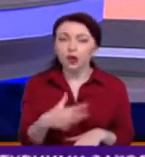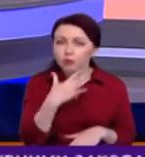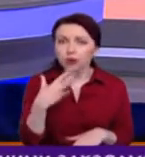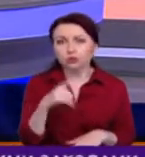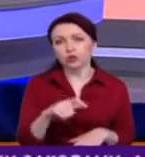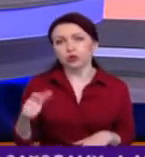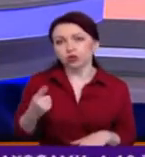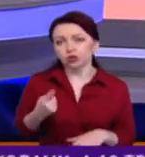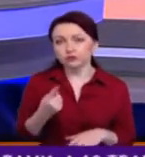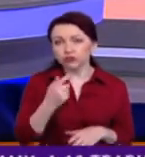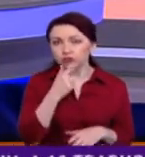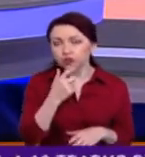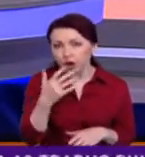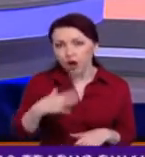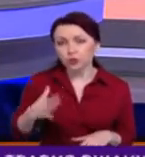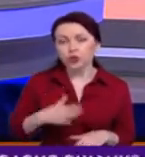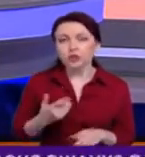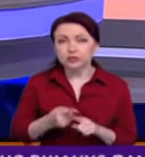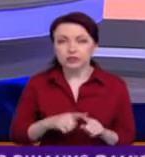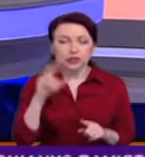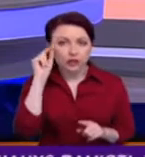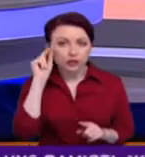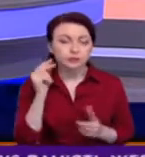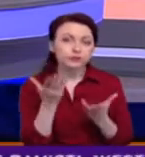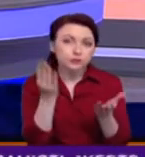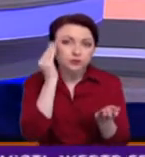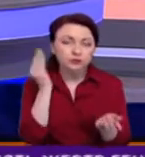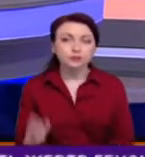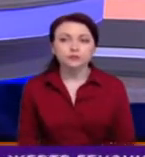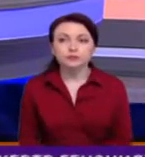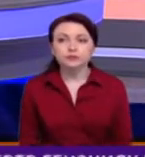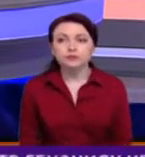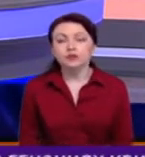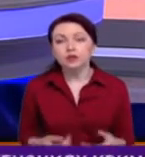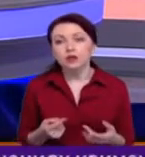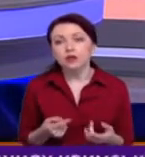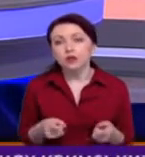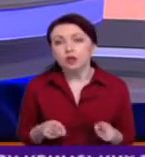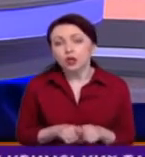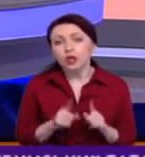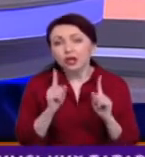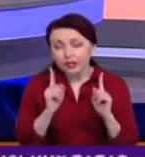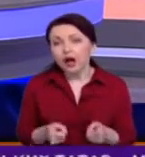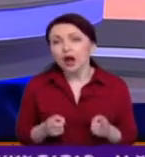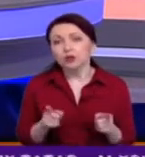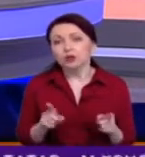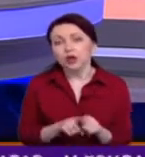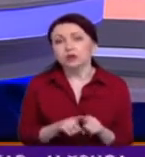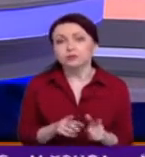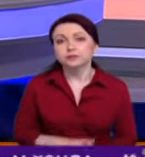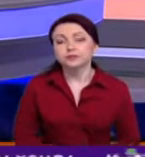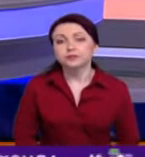дату, число і так далі. Ну, от реально, об'єктивно, зі свого досвіду. Знову ж таки,